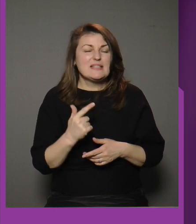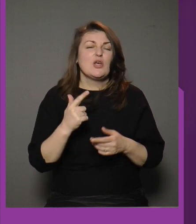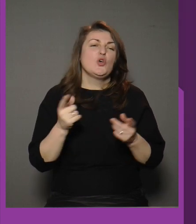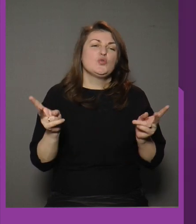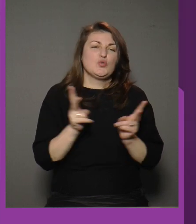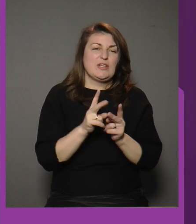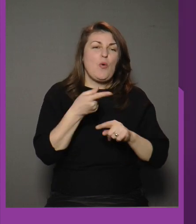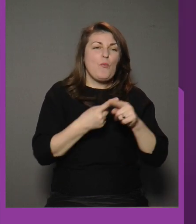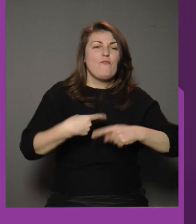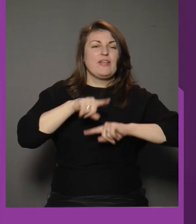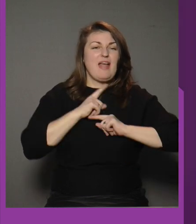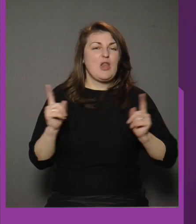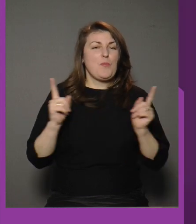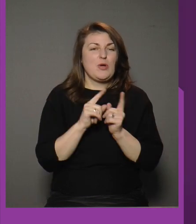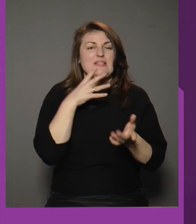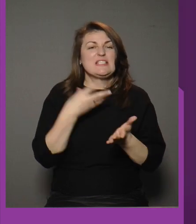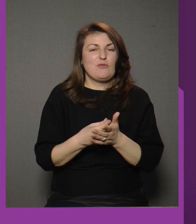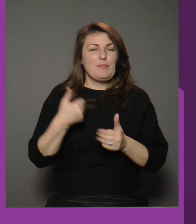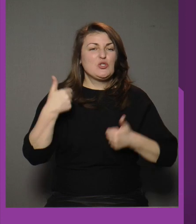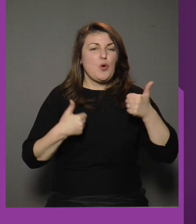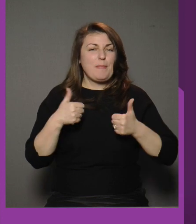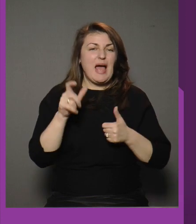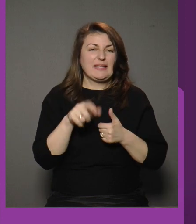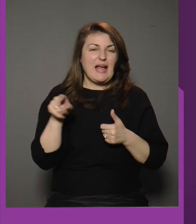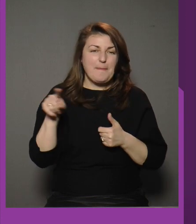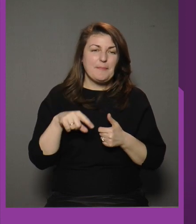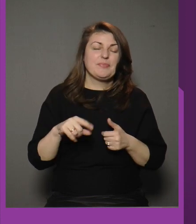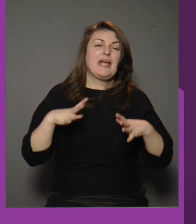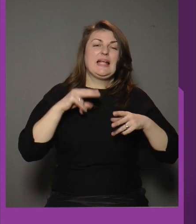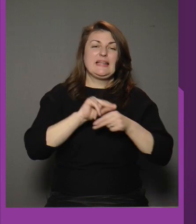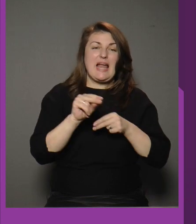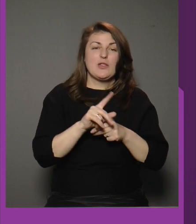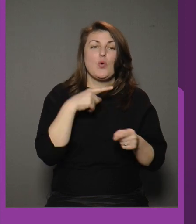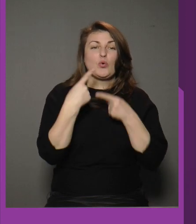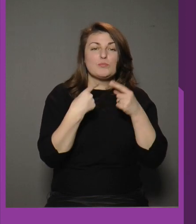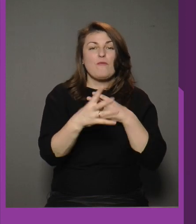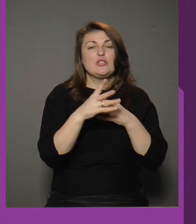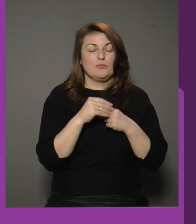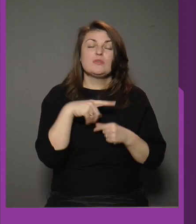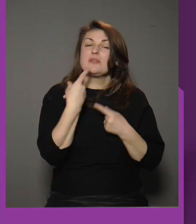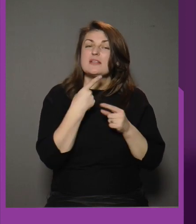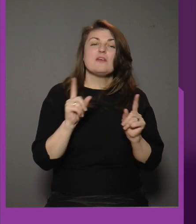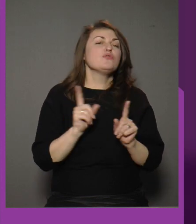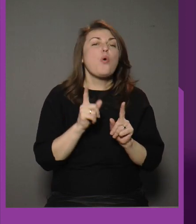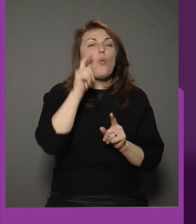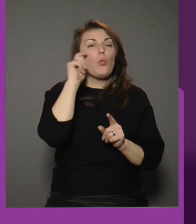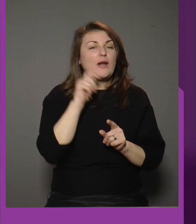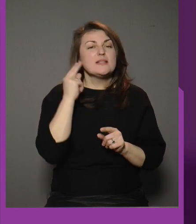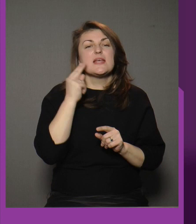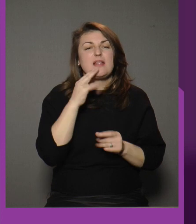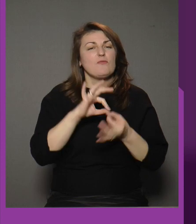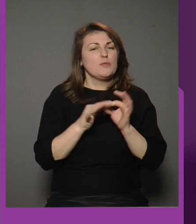півфінальному поєдинку із своїми суперниками. Тренер у розмові зі мною сказав, що українські